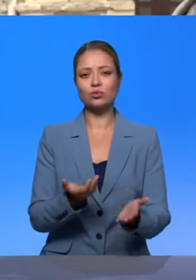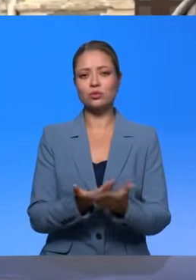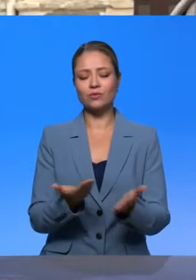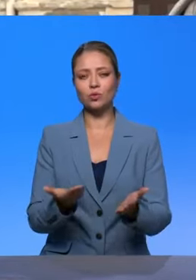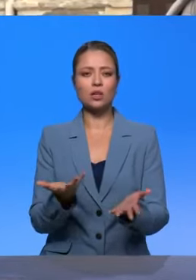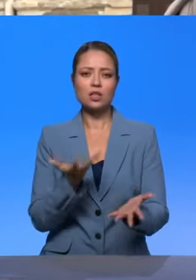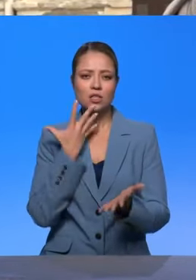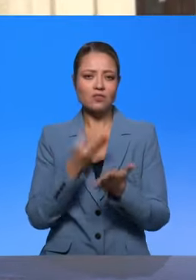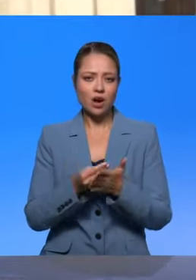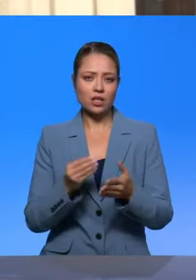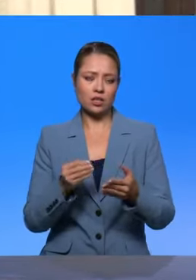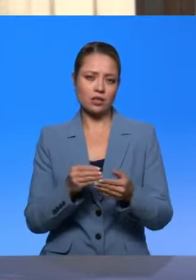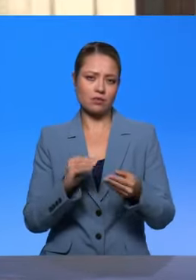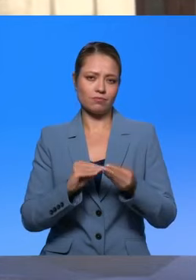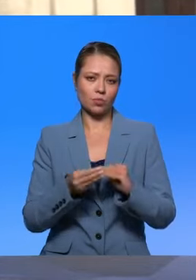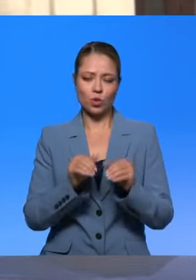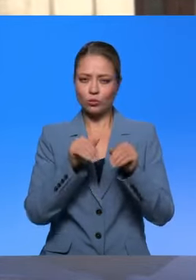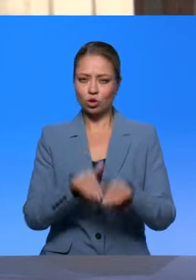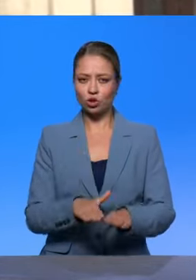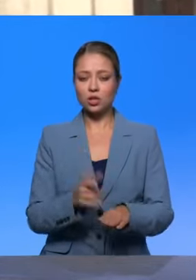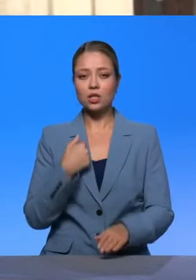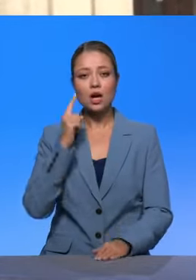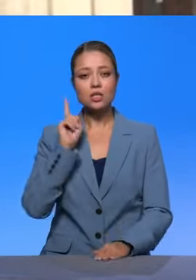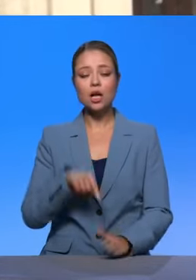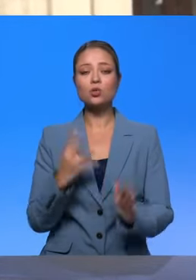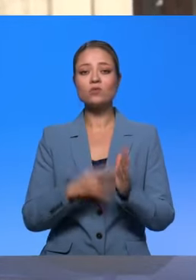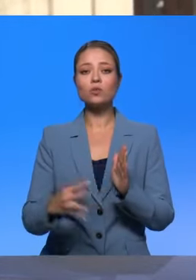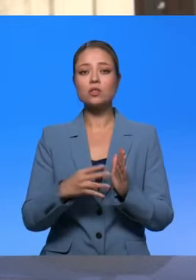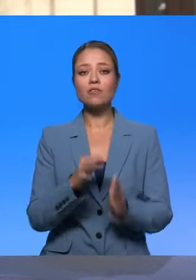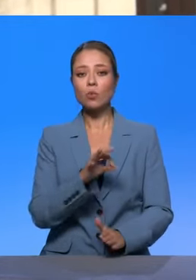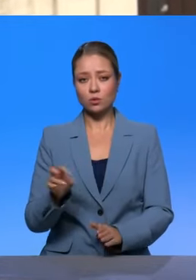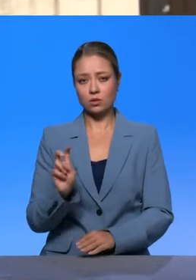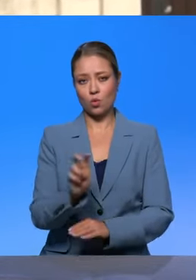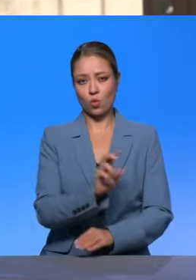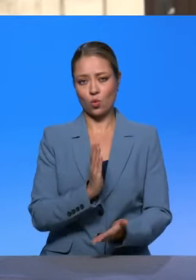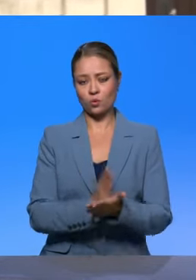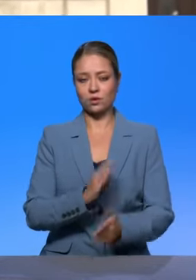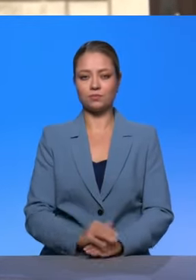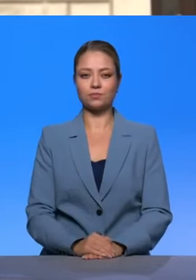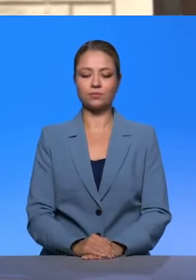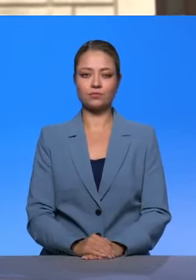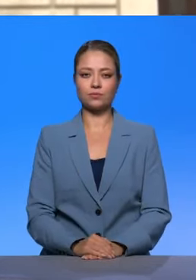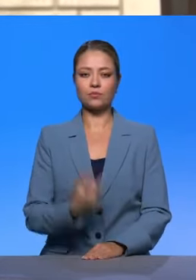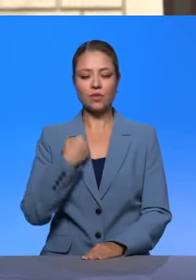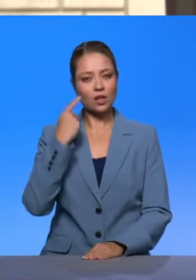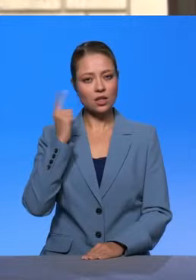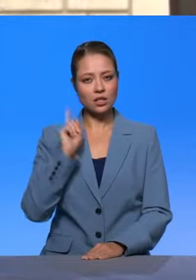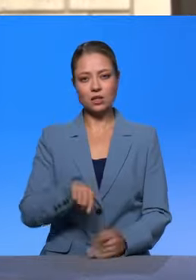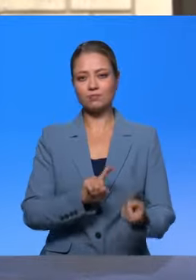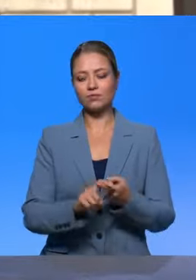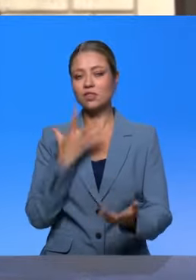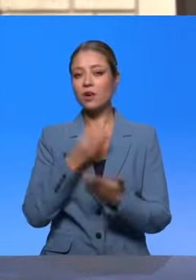некоторые вопросы порешать. Но я знаю, что 99% уходят. Вот, знаю по своей работе,